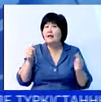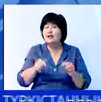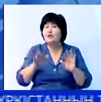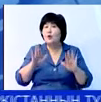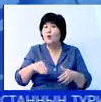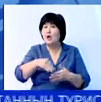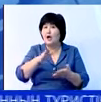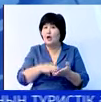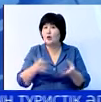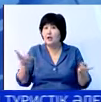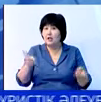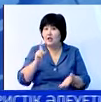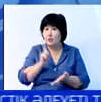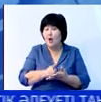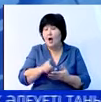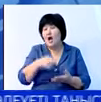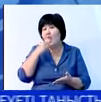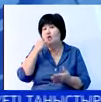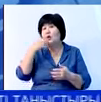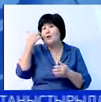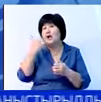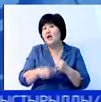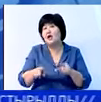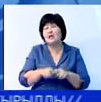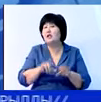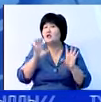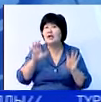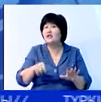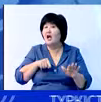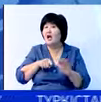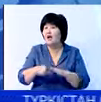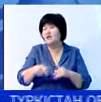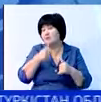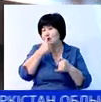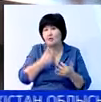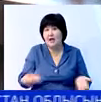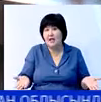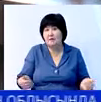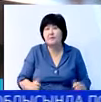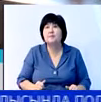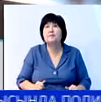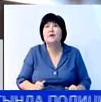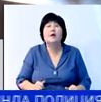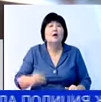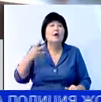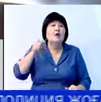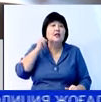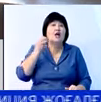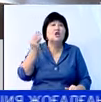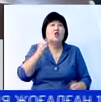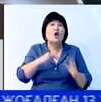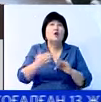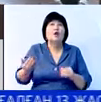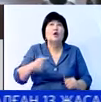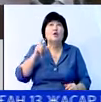орынға тіркелуі тиіс болған. Алайда жауапкершіліктен жалтарғанымен заңнан қашып құтылмады. 30 жастағы Шел